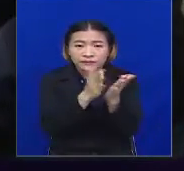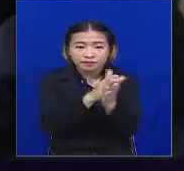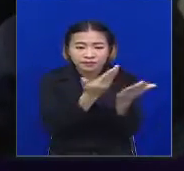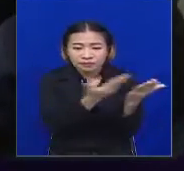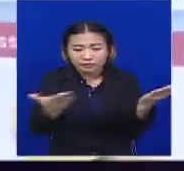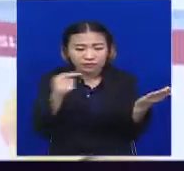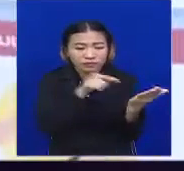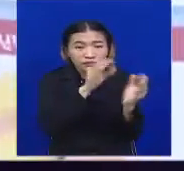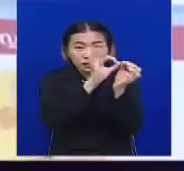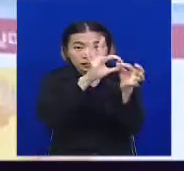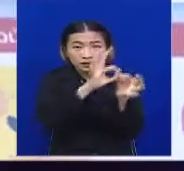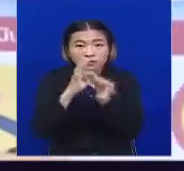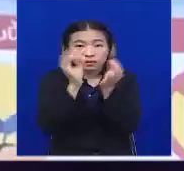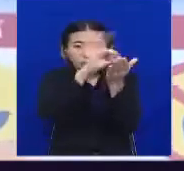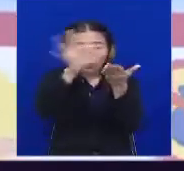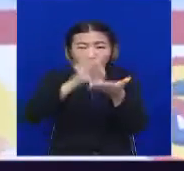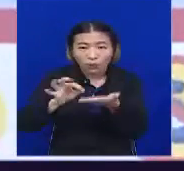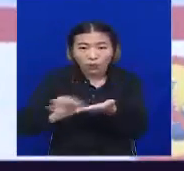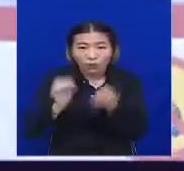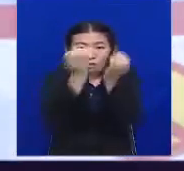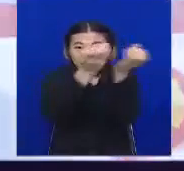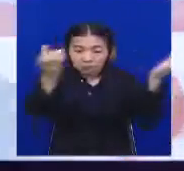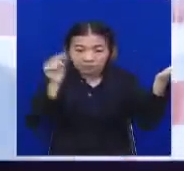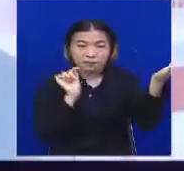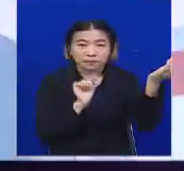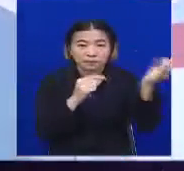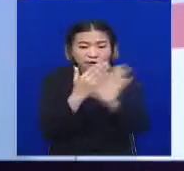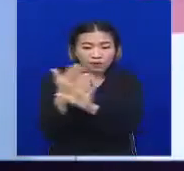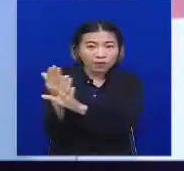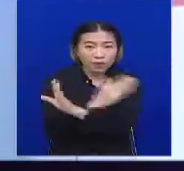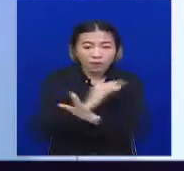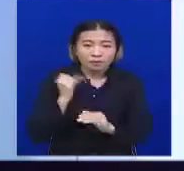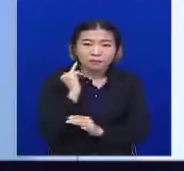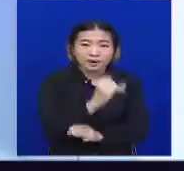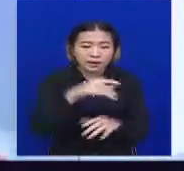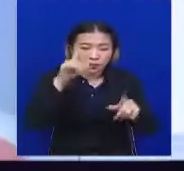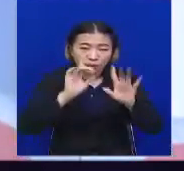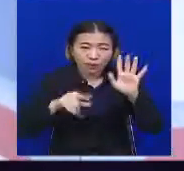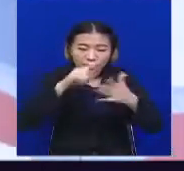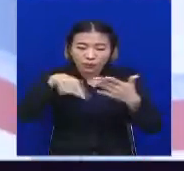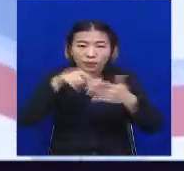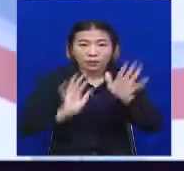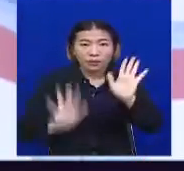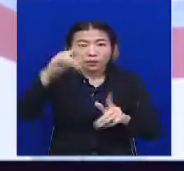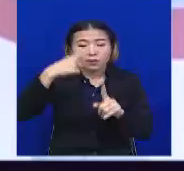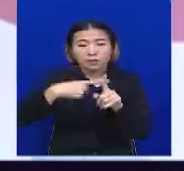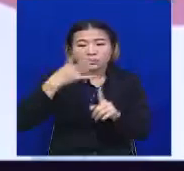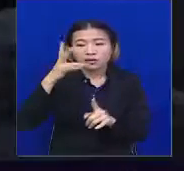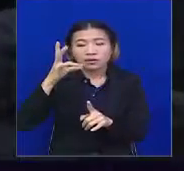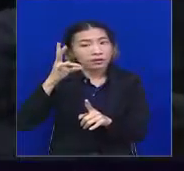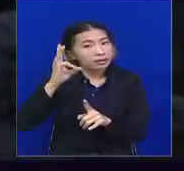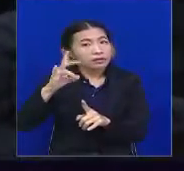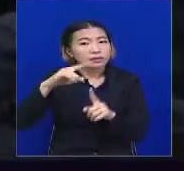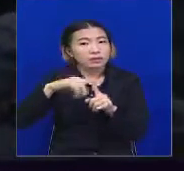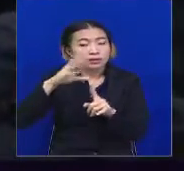จเรื่องร่างรัฐธรรมนูญที่จะส่งถึงมือประชาชนก่อนการลงเสียงประชามติในวันที่7สิงหาคมประกอบไปด้วยห